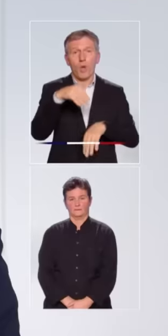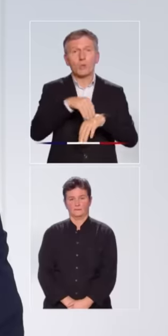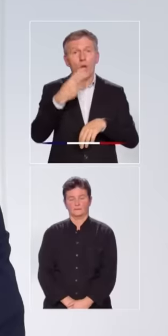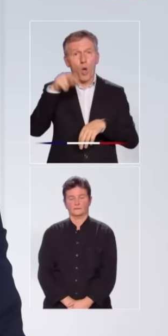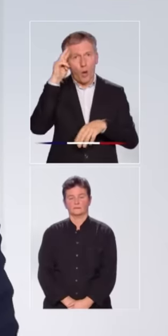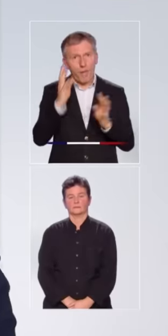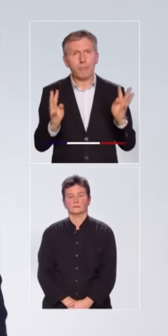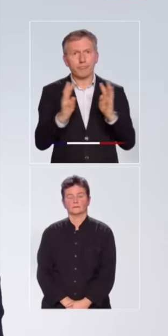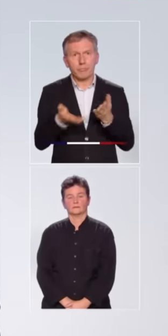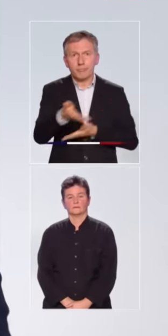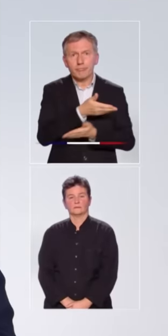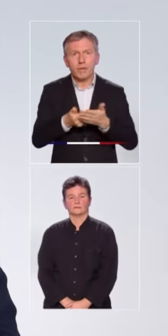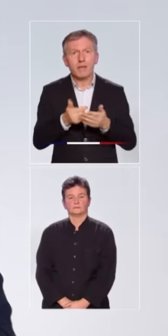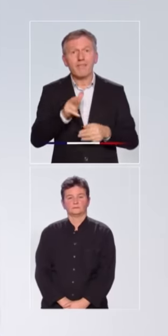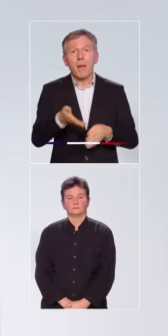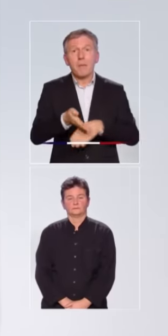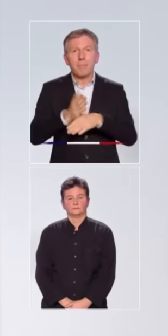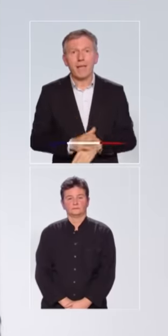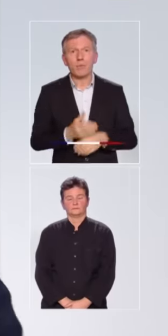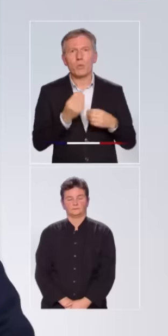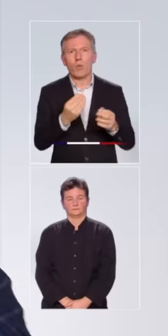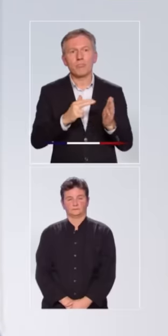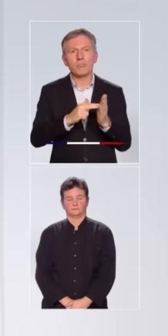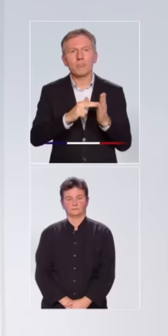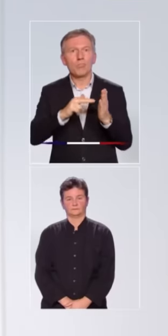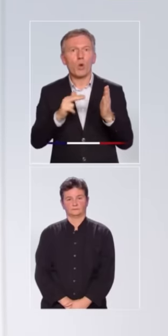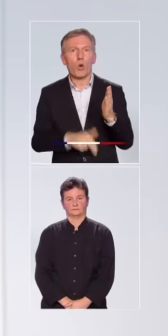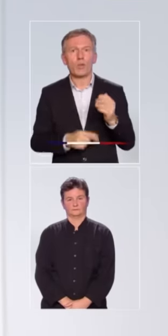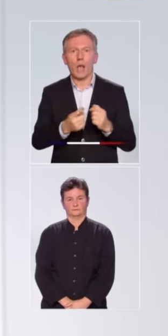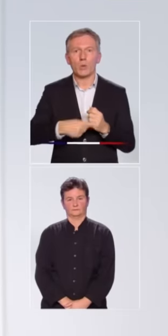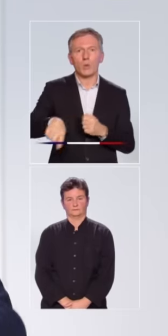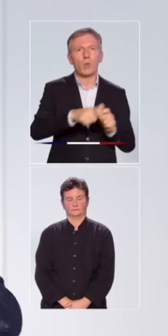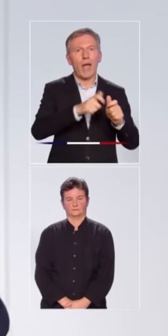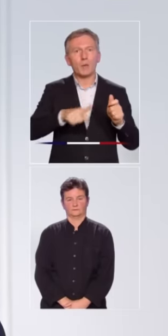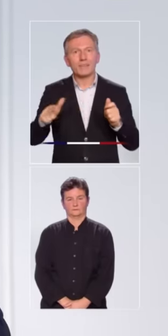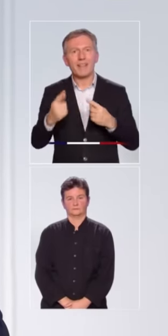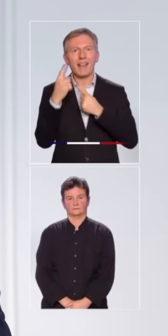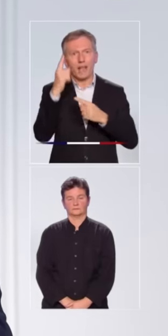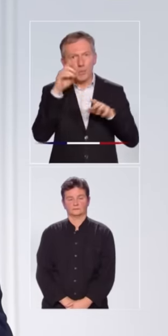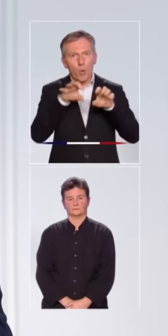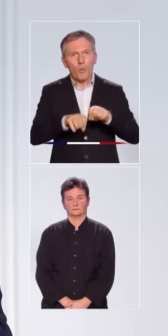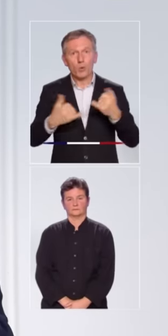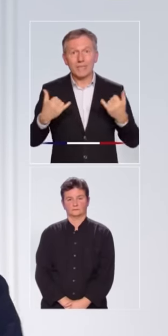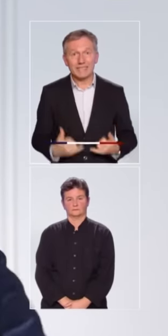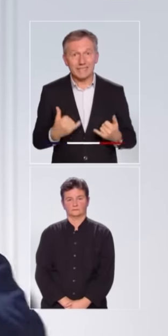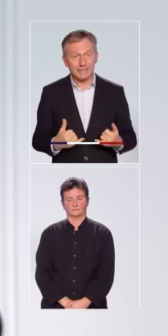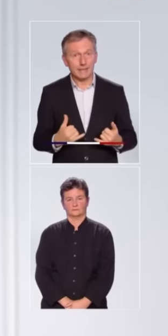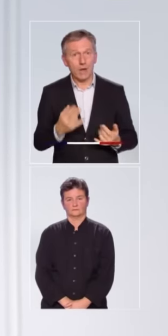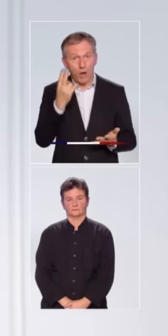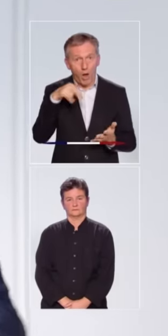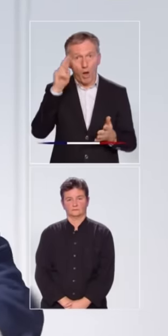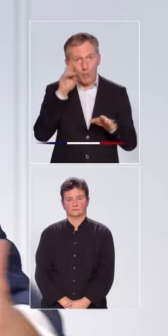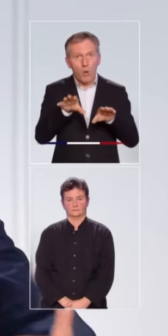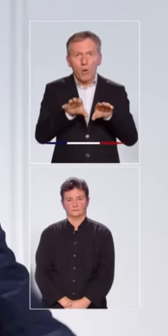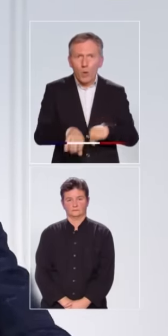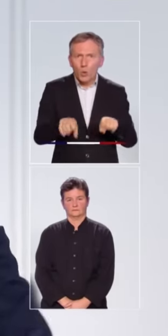Et elle prévoit de donner justement des contrats à nos industriels de défense pour produire sur notre sol, pour